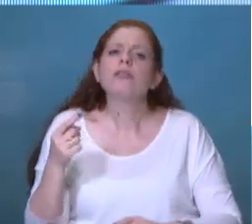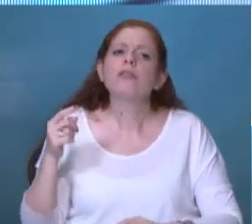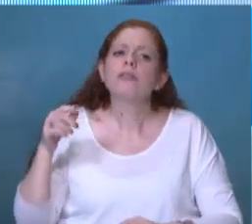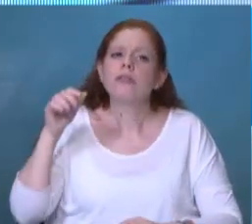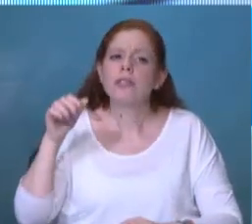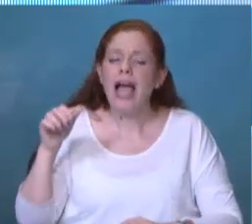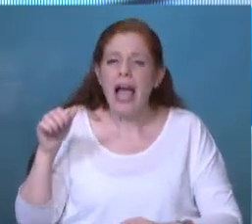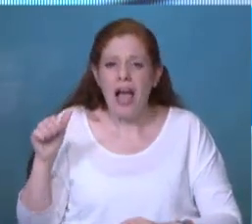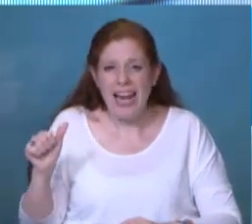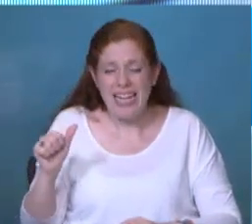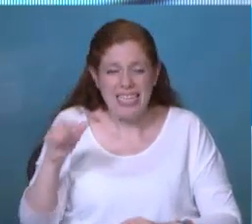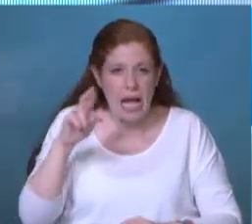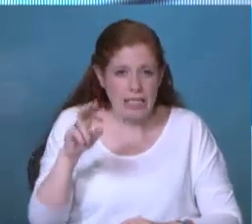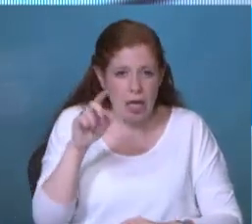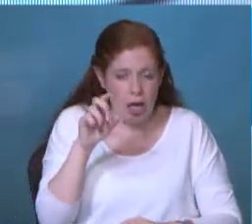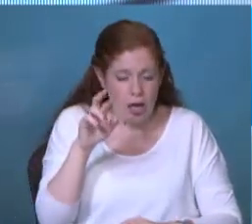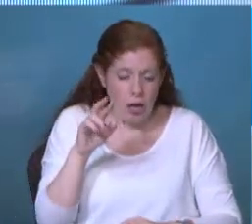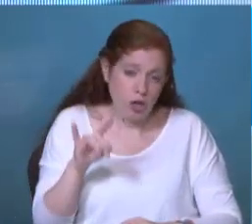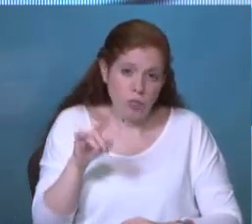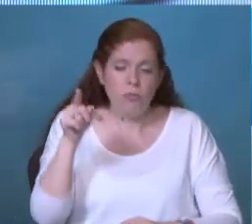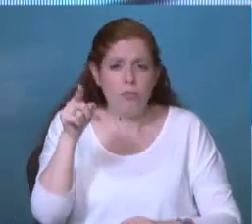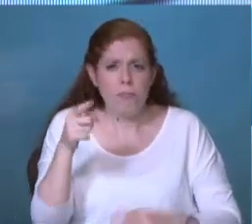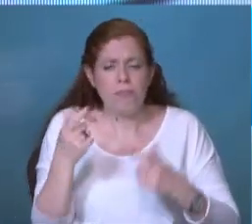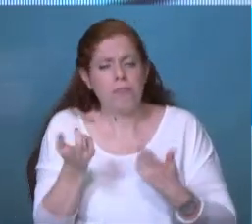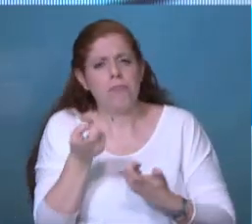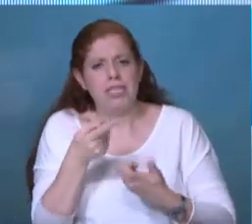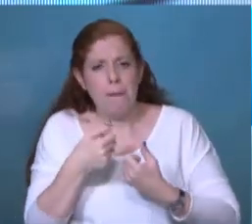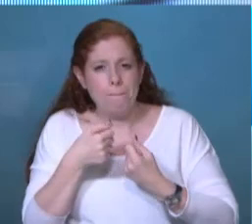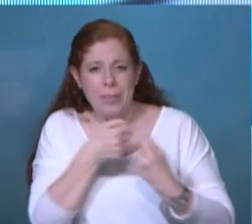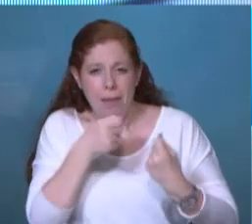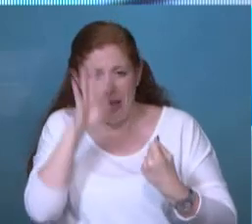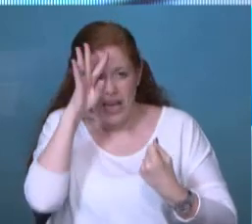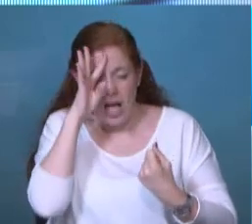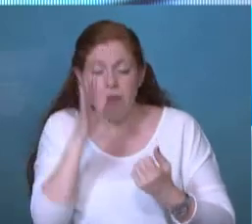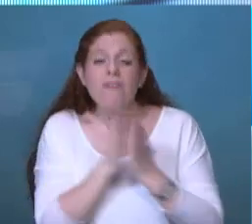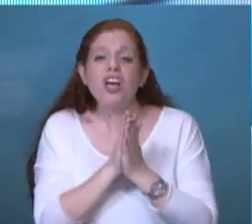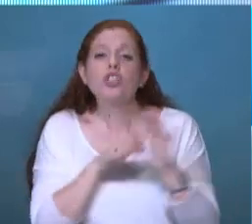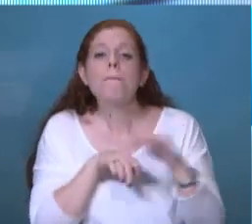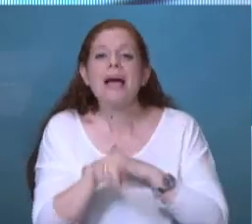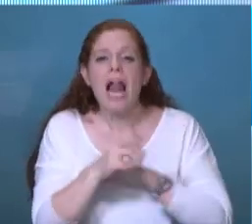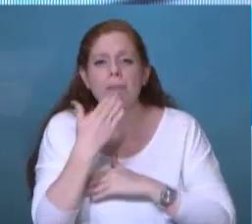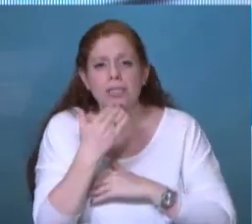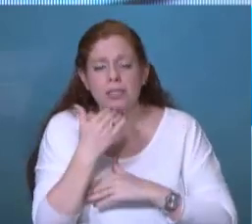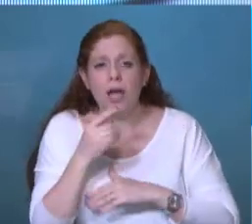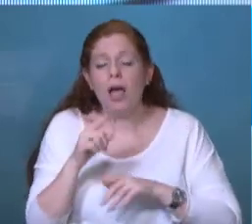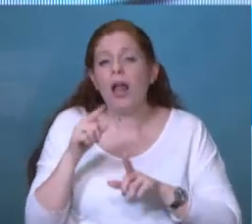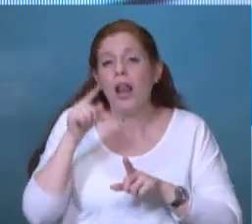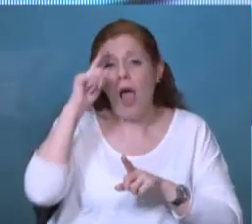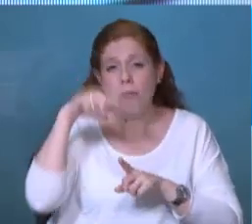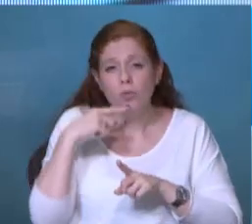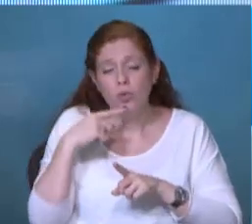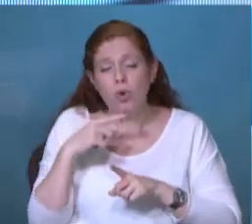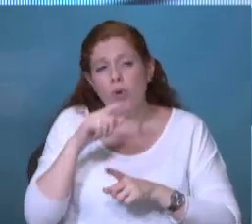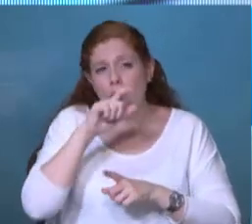חג'לו, מתאבק איראני, מבקש מקלט בישראל. אביו של עלי הוא אשם בריגול למען ישראל, נרצח אחרי